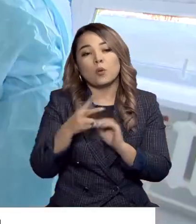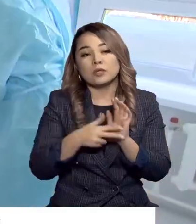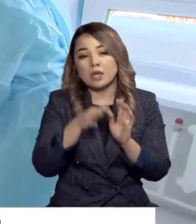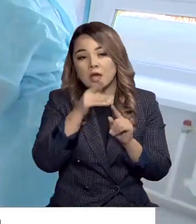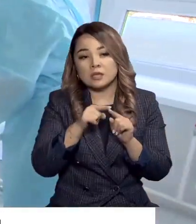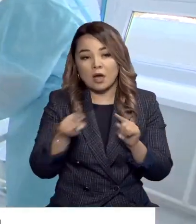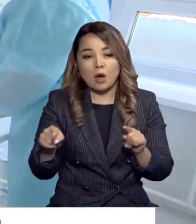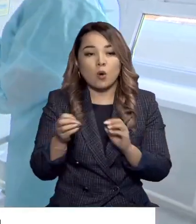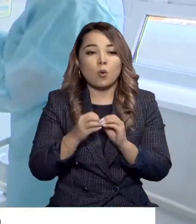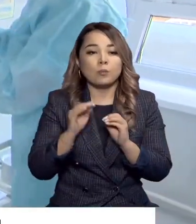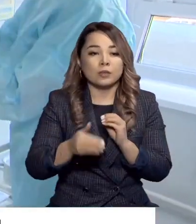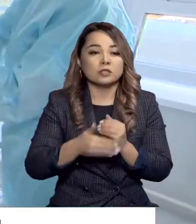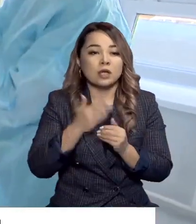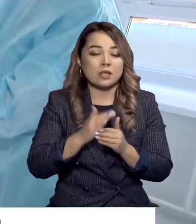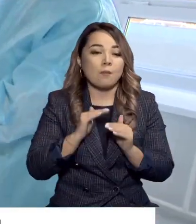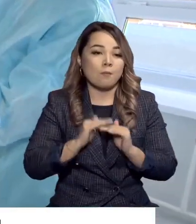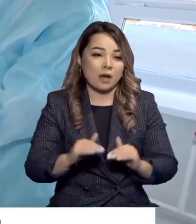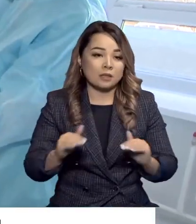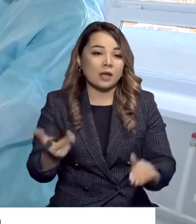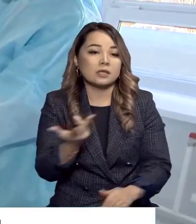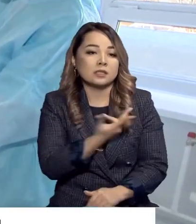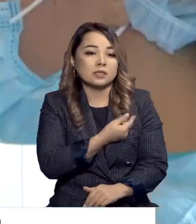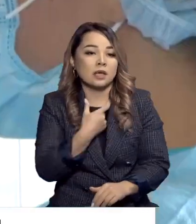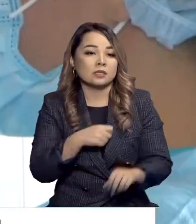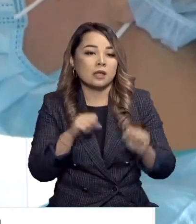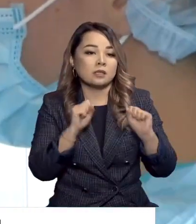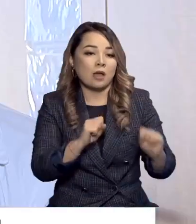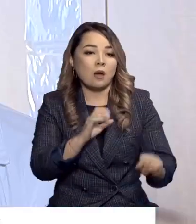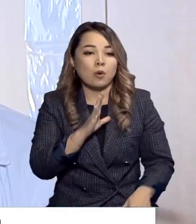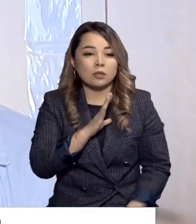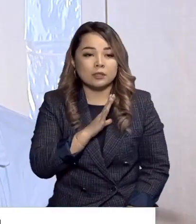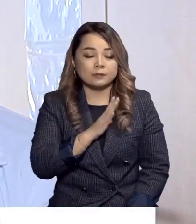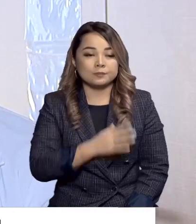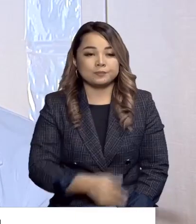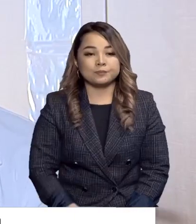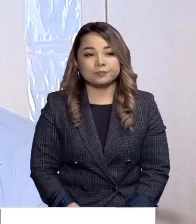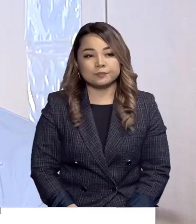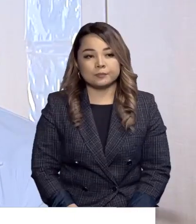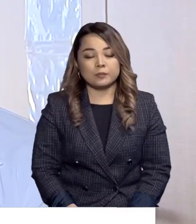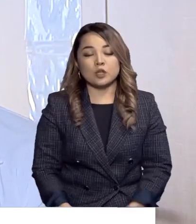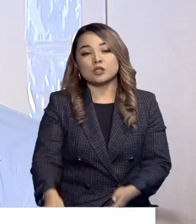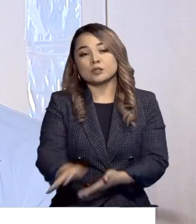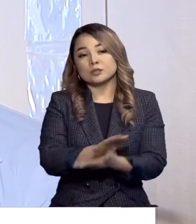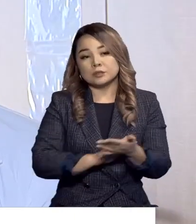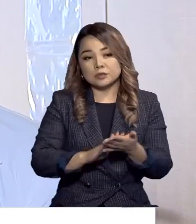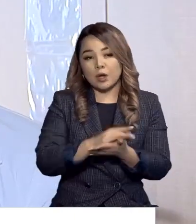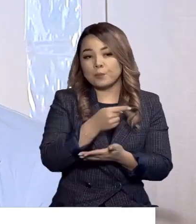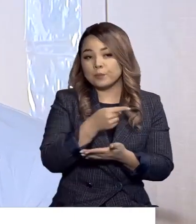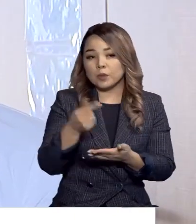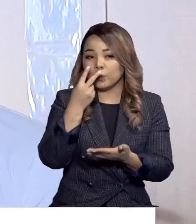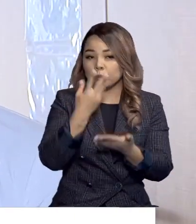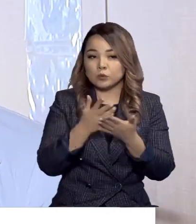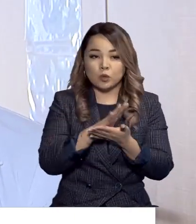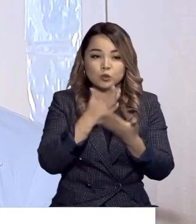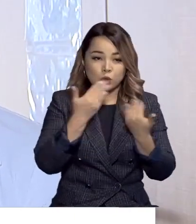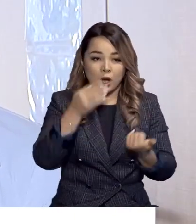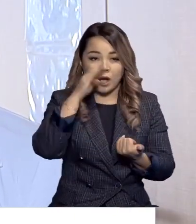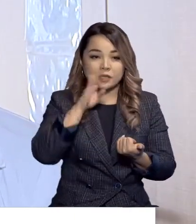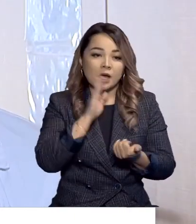аралығындағы 10 мың жас өспірім егілді. Ешқайсында жанама әсерлері байқалған жоқ. Ата-ананың